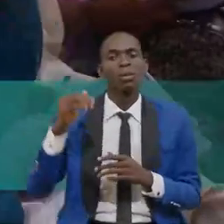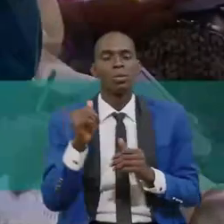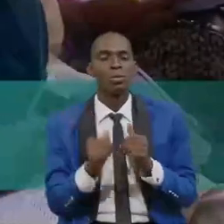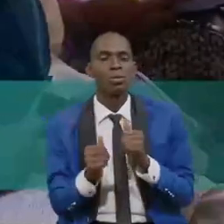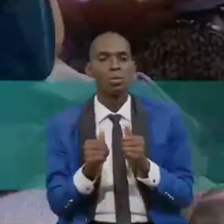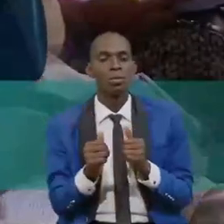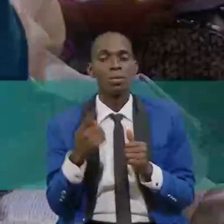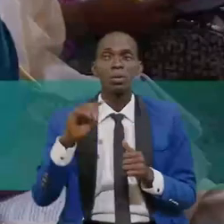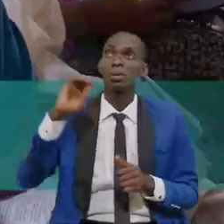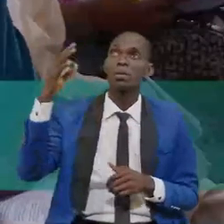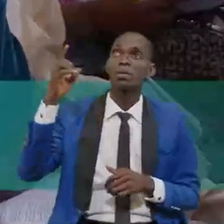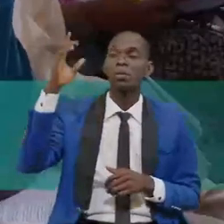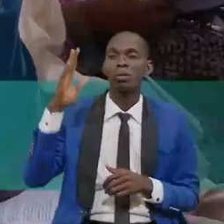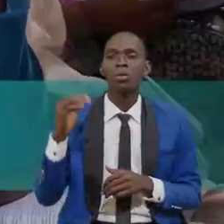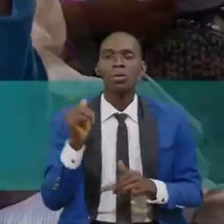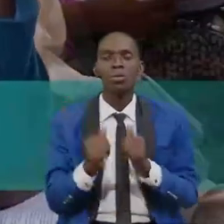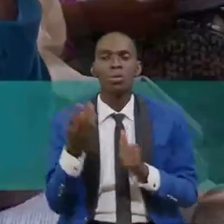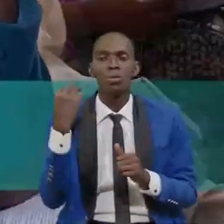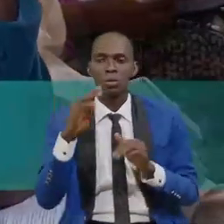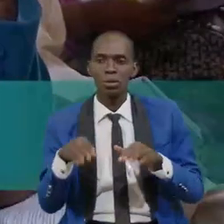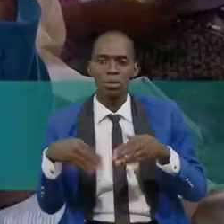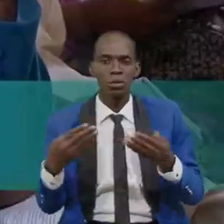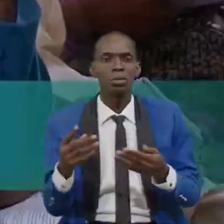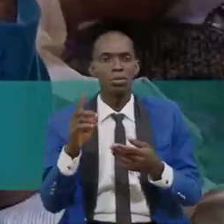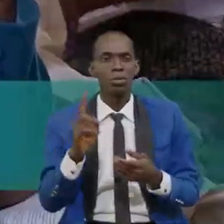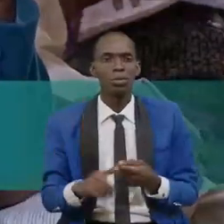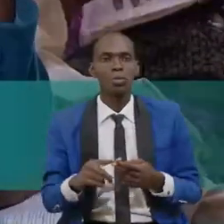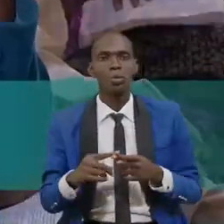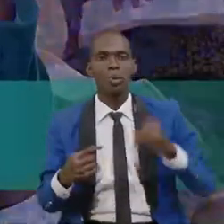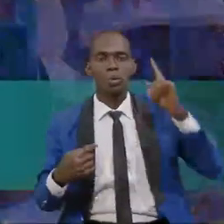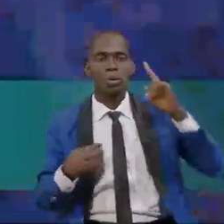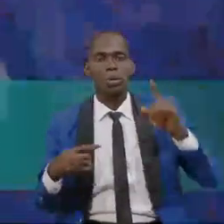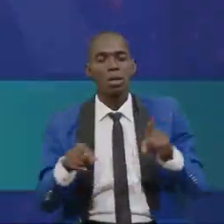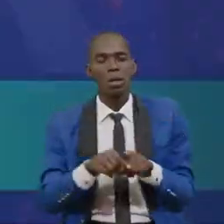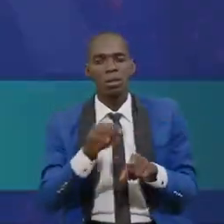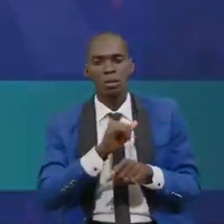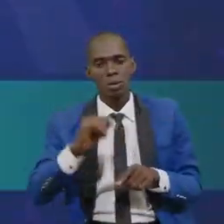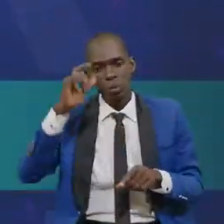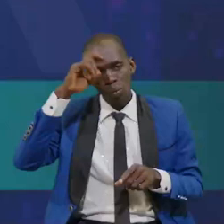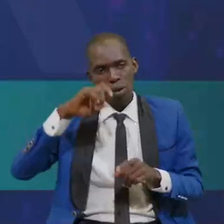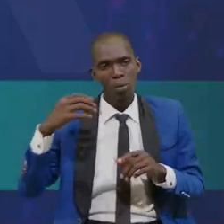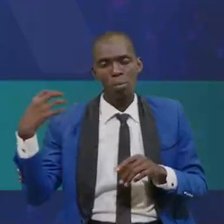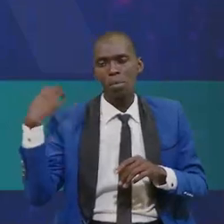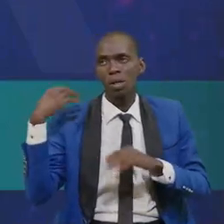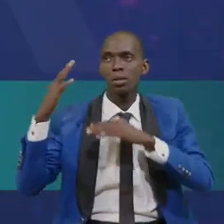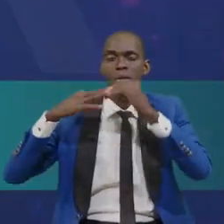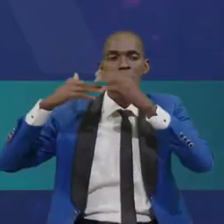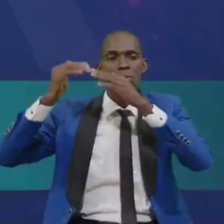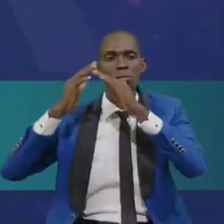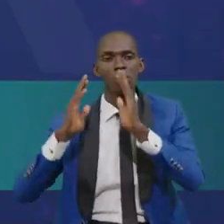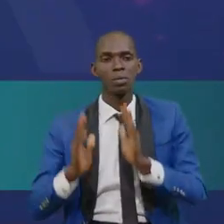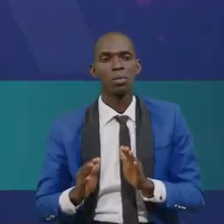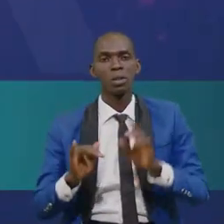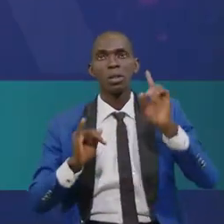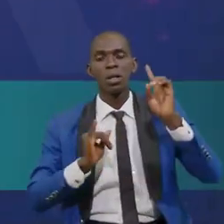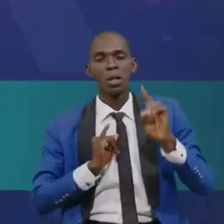m'a été donnée, j'ai posé le fondement comme un sage architecte et un